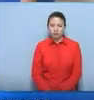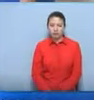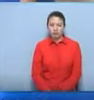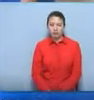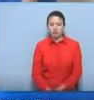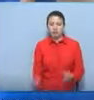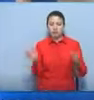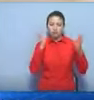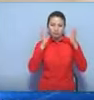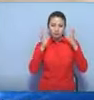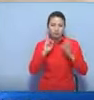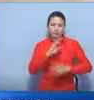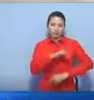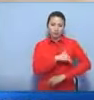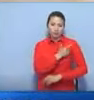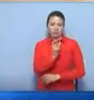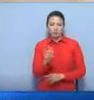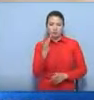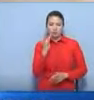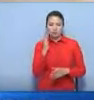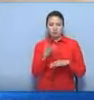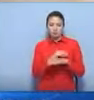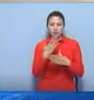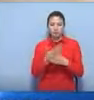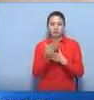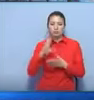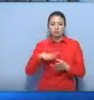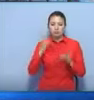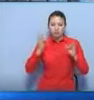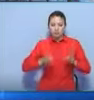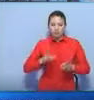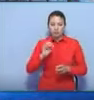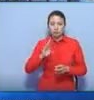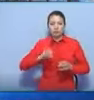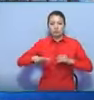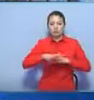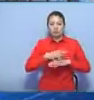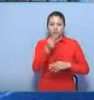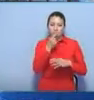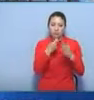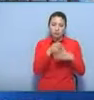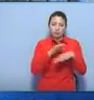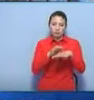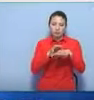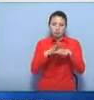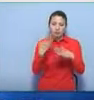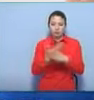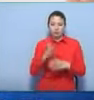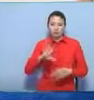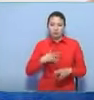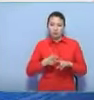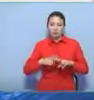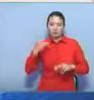Білім ордасының ерікті жастары да қамқорлықтан шет қалмаған. Оқиға орын алған күні Ақмешіттегі азаматтарға азық тасып қызмет көрсеткен. Жұмыла